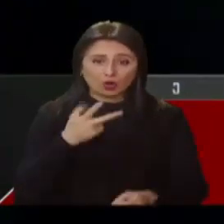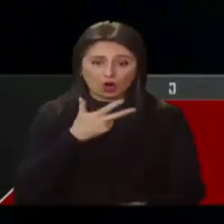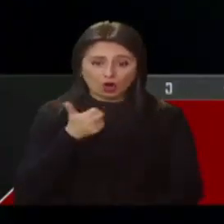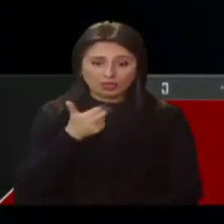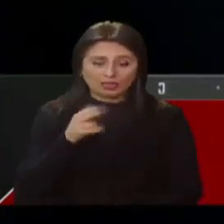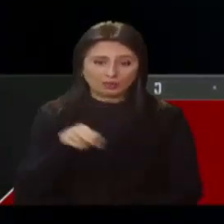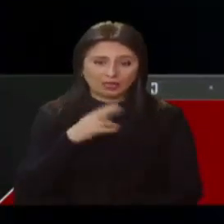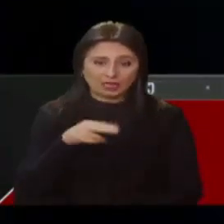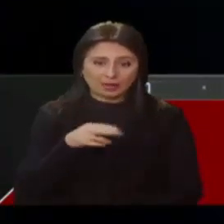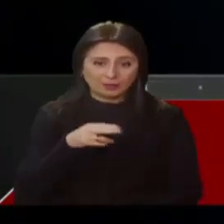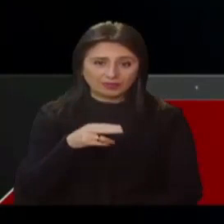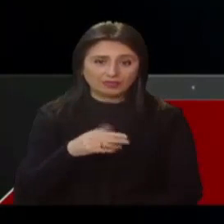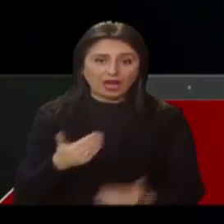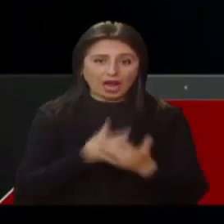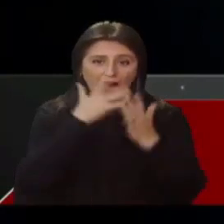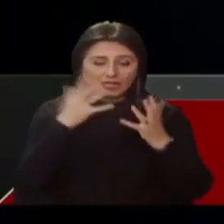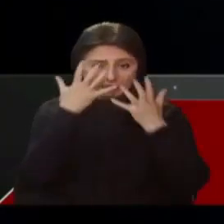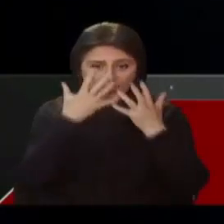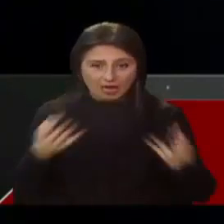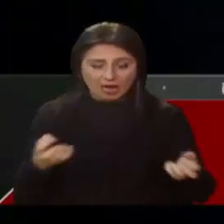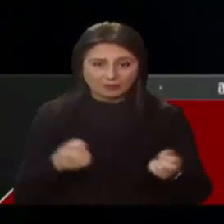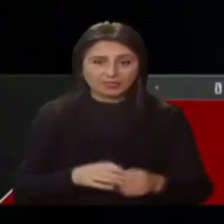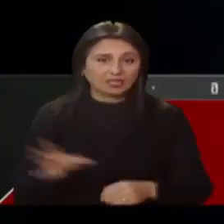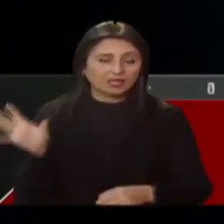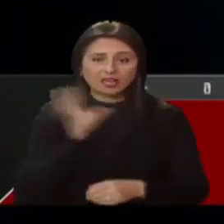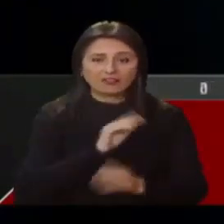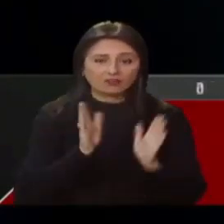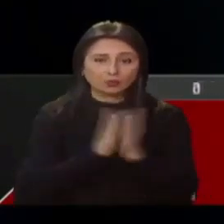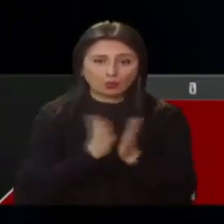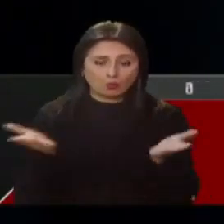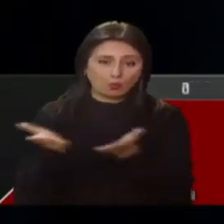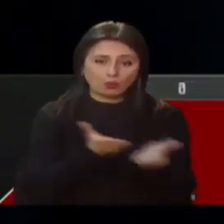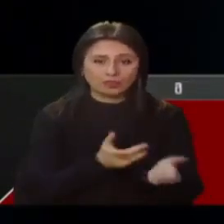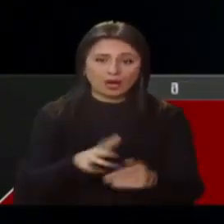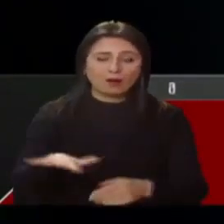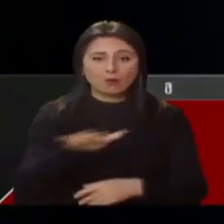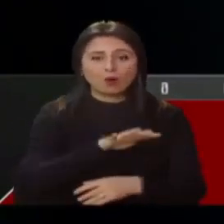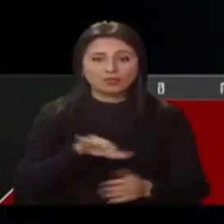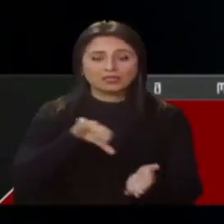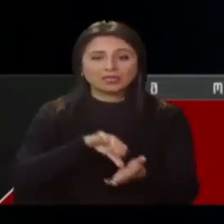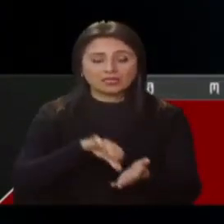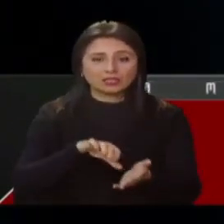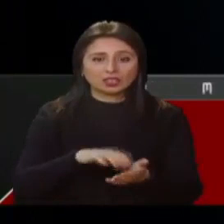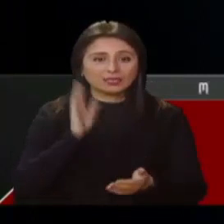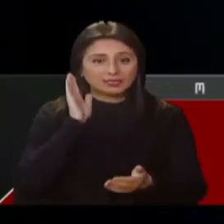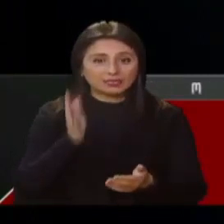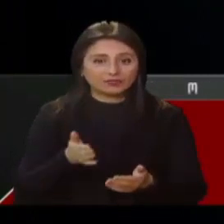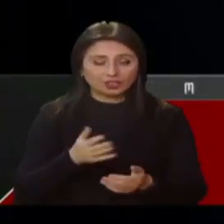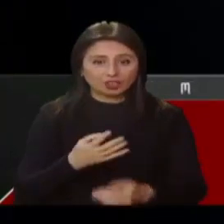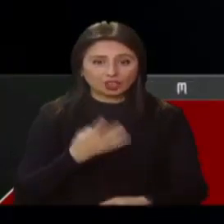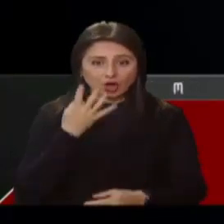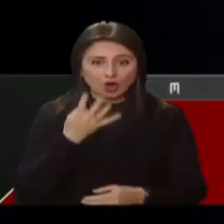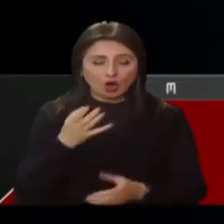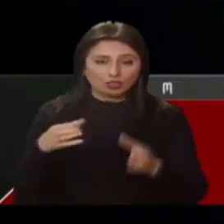31 დეკემბერს ახალწლის ღამეს ყველას თორო მობრძანდეს ამ მოედანზე დაესწროს. იქნება 4